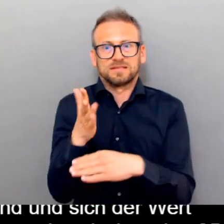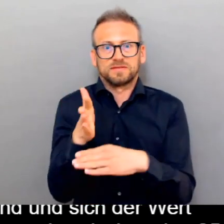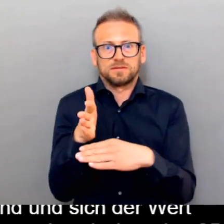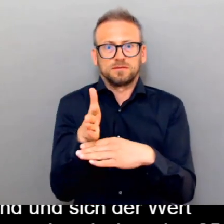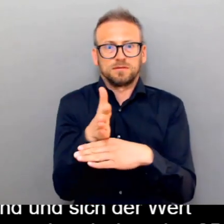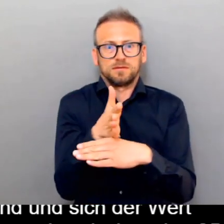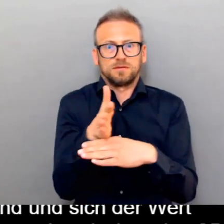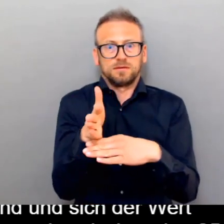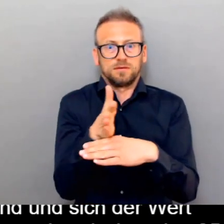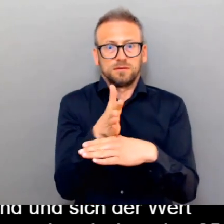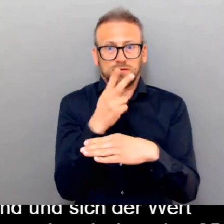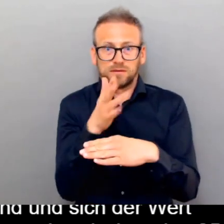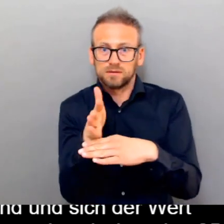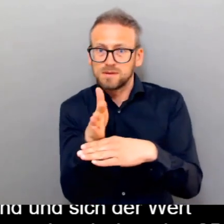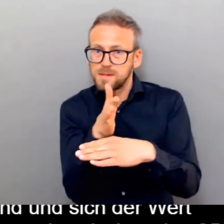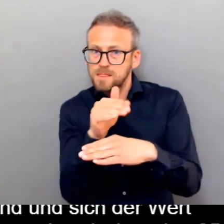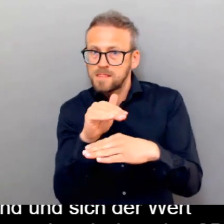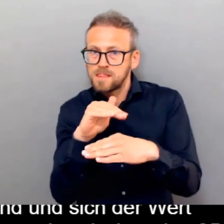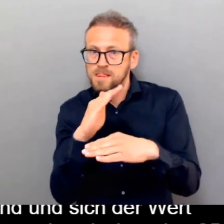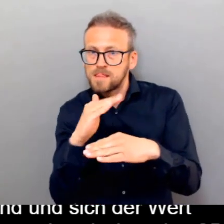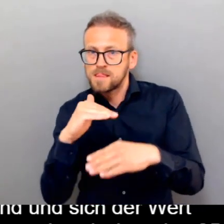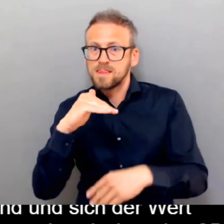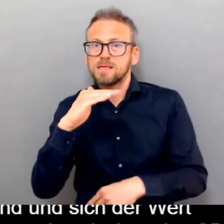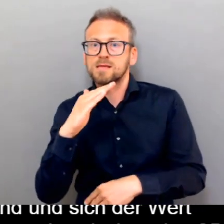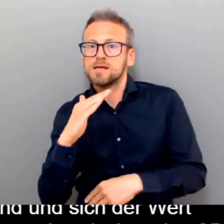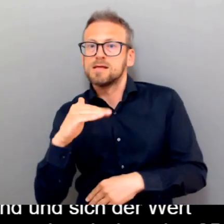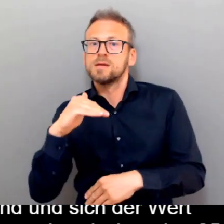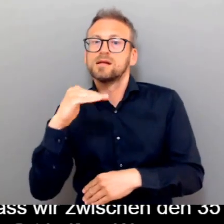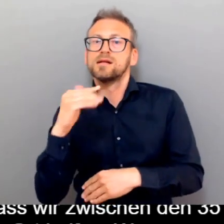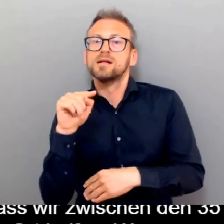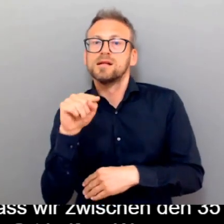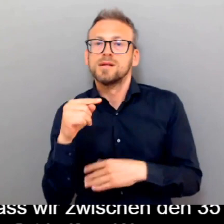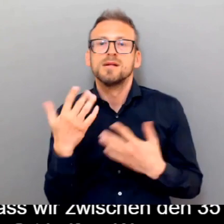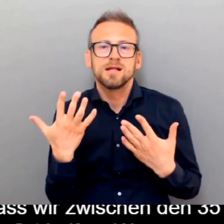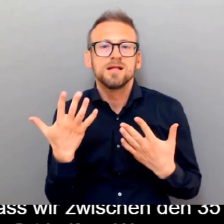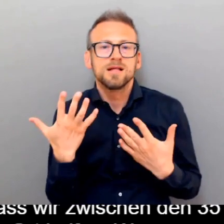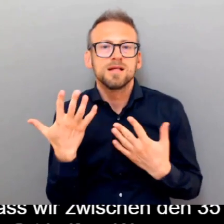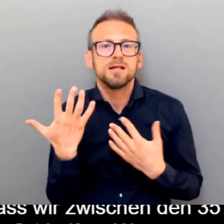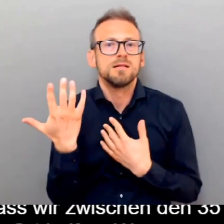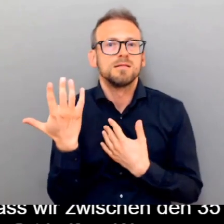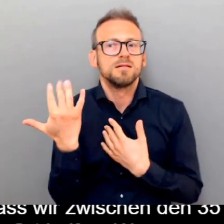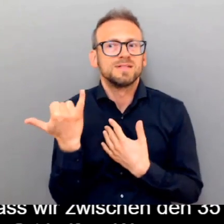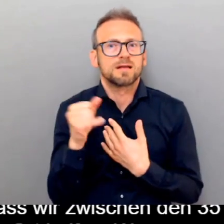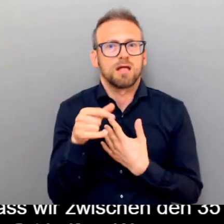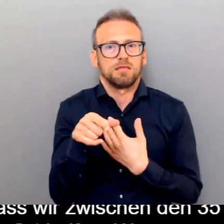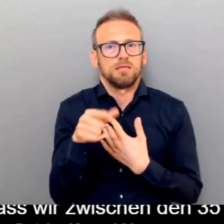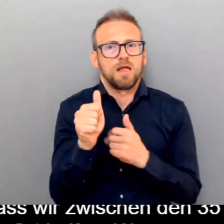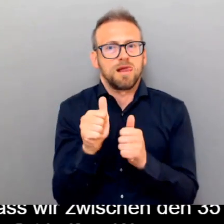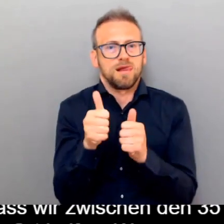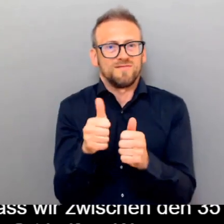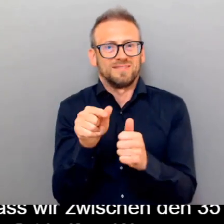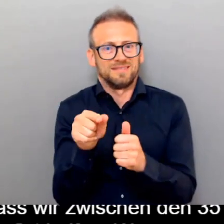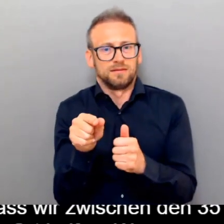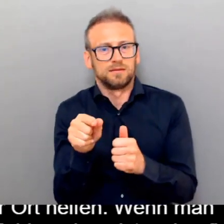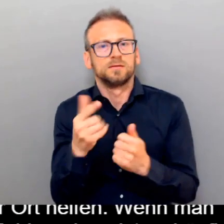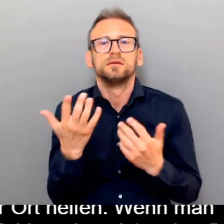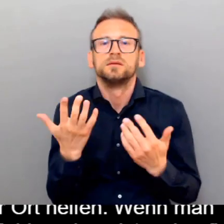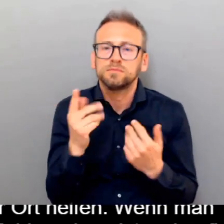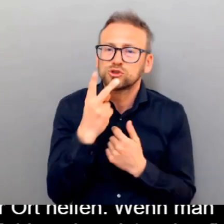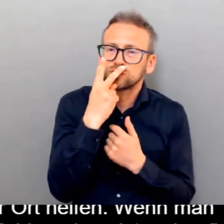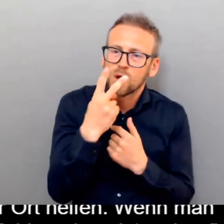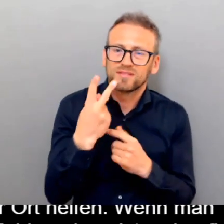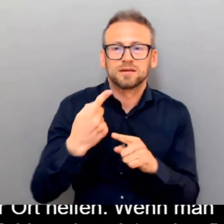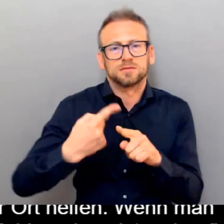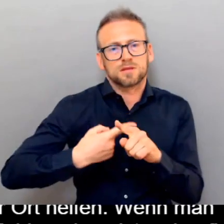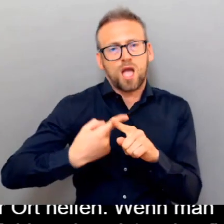genau anschaut, dann ist es eben häufig so, dass es gewisse Einrichtungen sind, die dazu führen können, dass dieser Wert